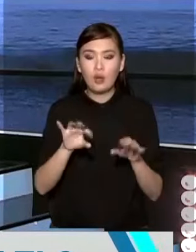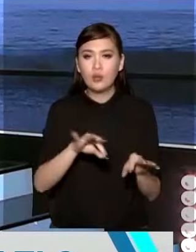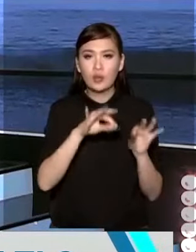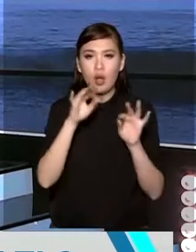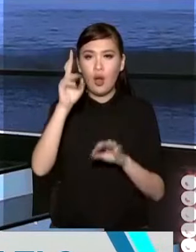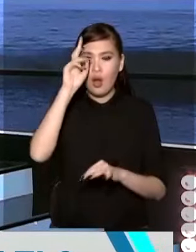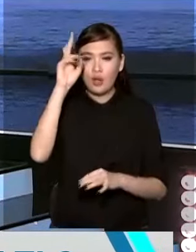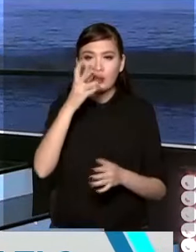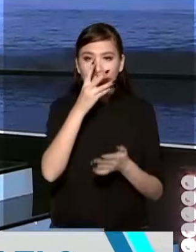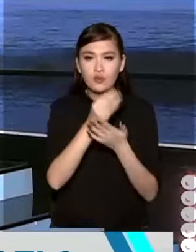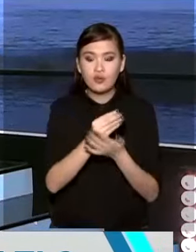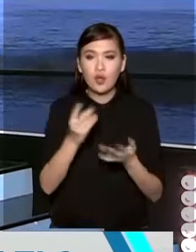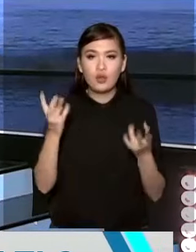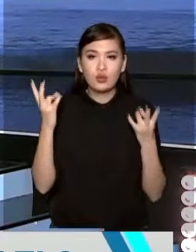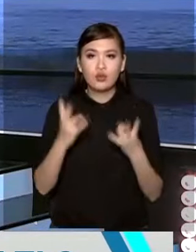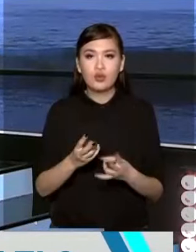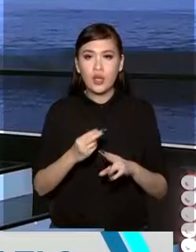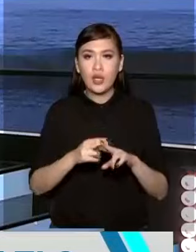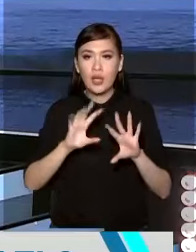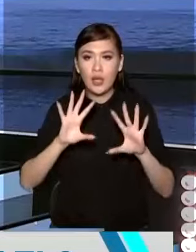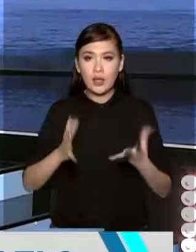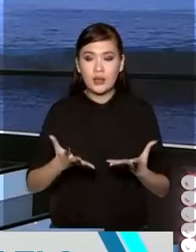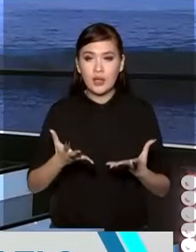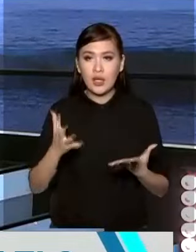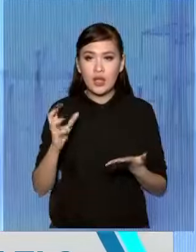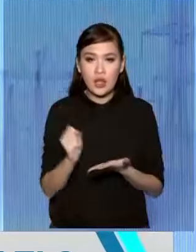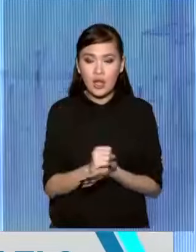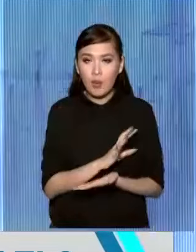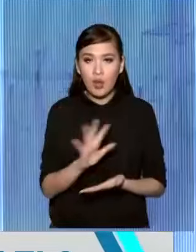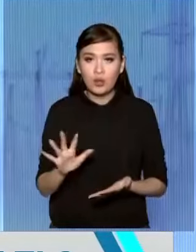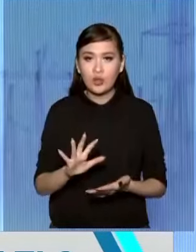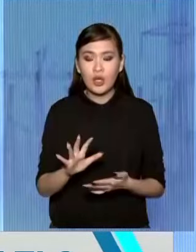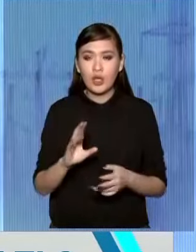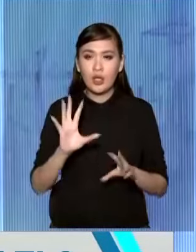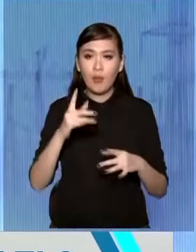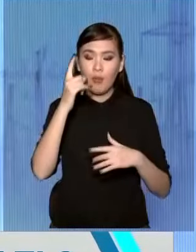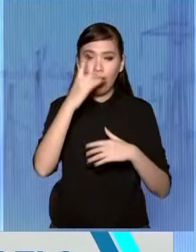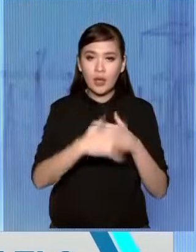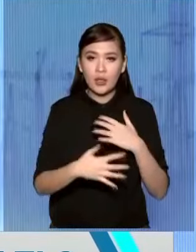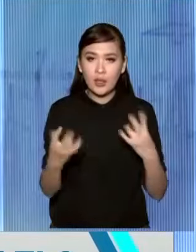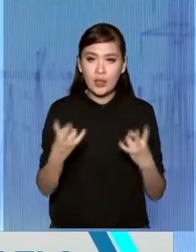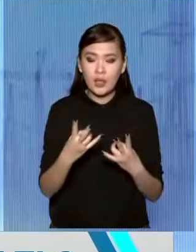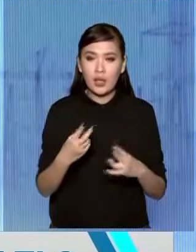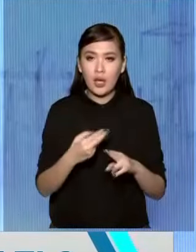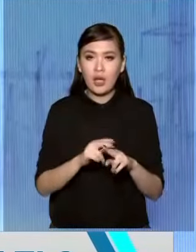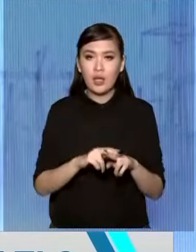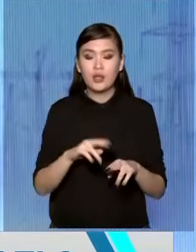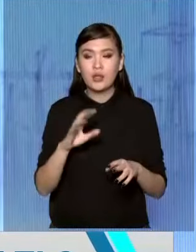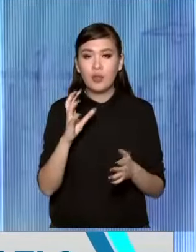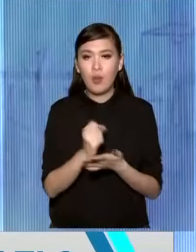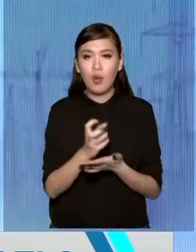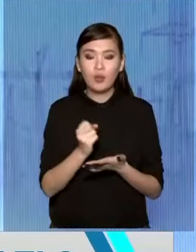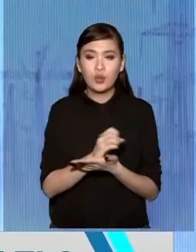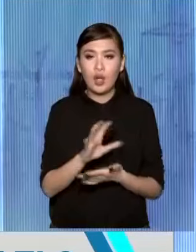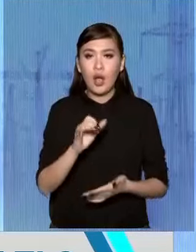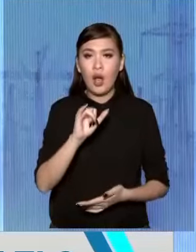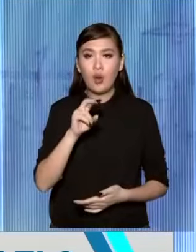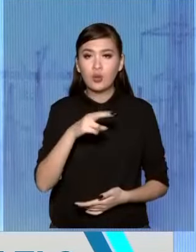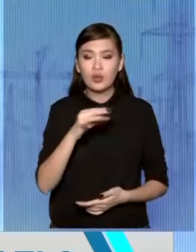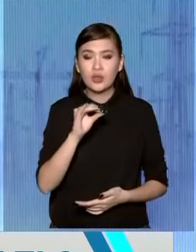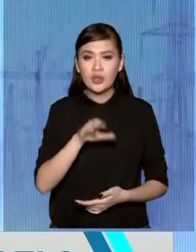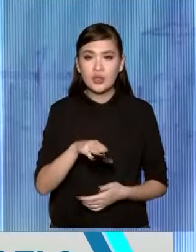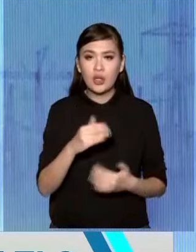государственную собственность. И если собственник не справляется, для того, чтобы понять, справляется он или не справляется, наверное, нужно провести некий аудит того,